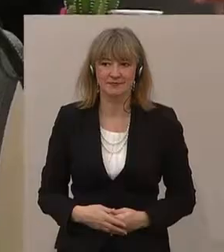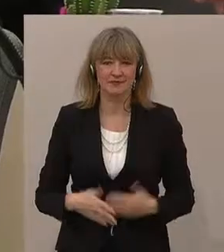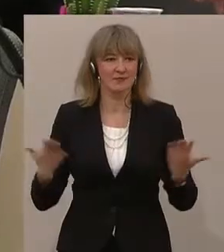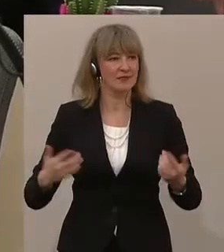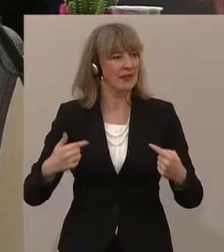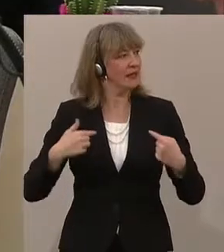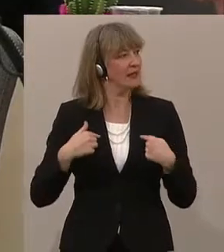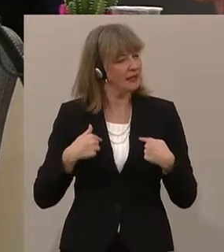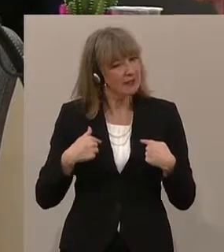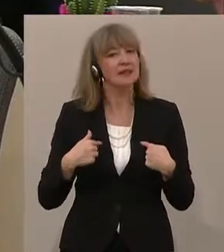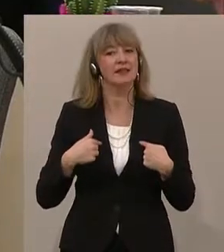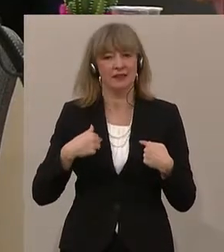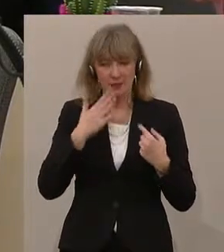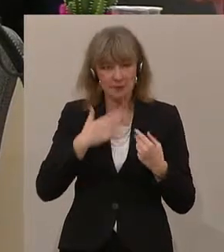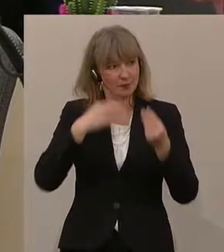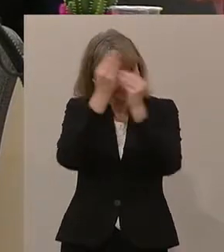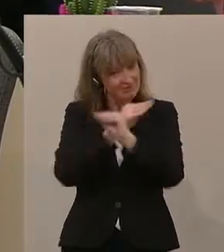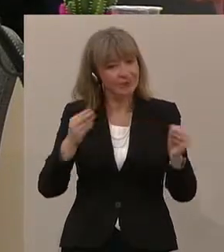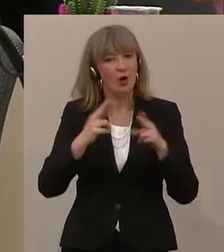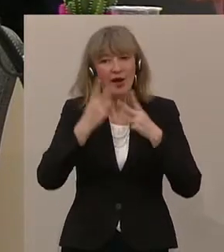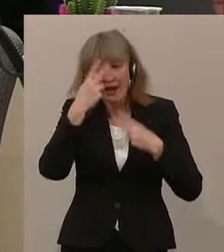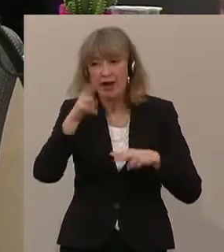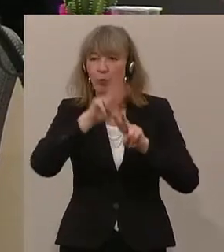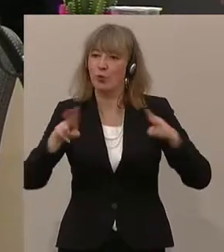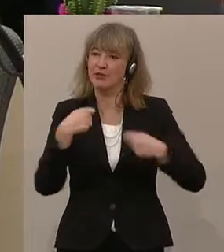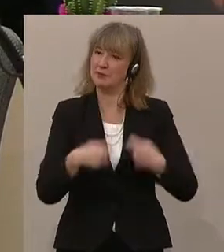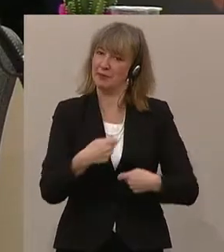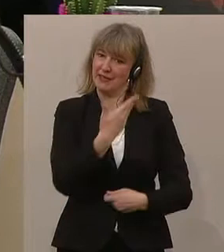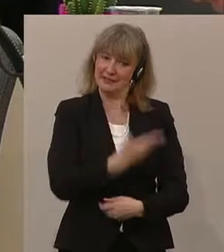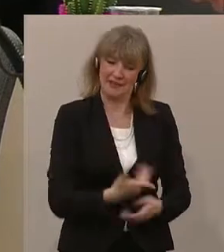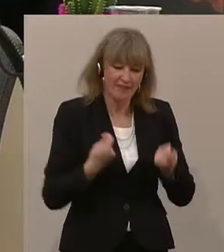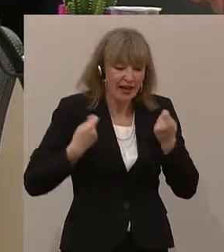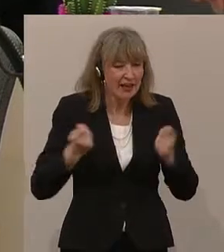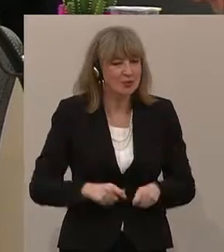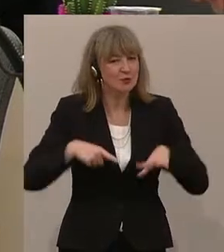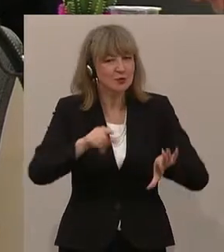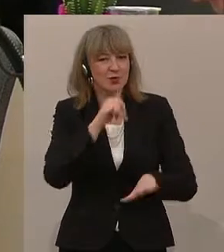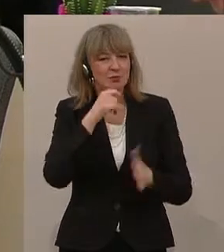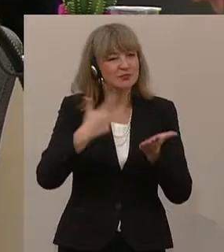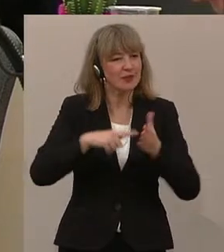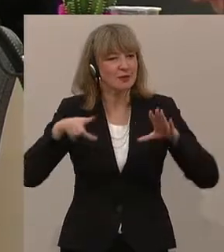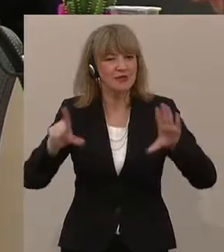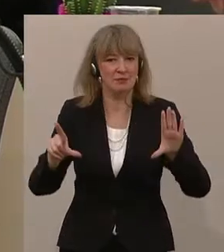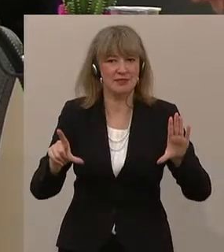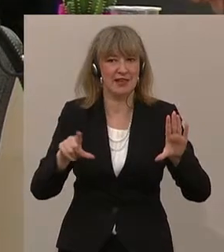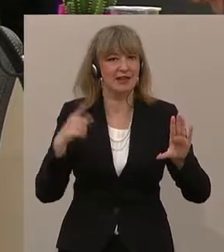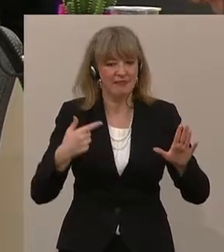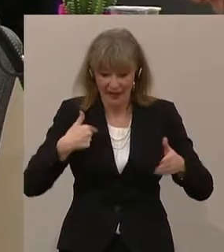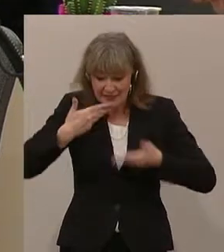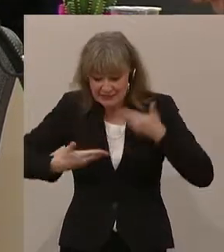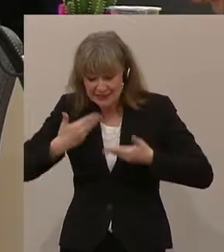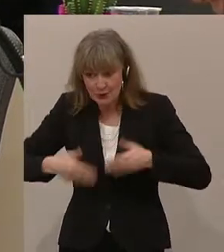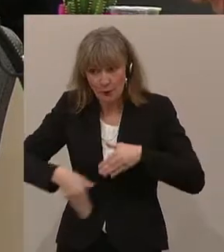Ich bewähre mich, mitzuteilen, dass der Herr Bundespräsident mit der Entschließung vom 17. Oktober 2017, die in der Sitzung